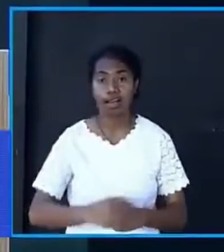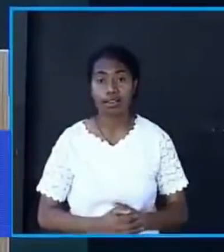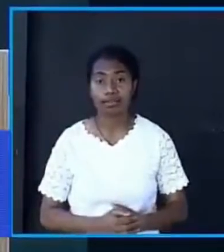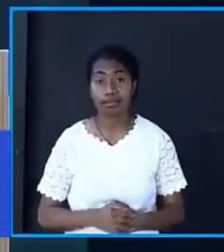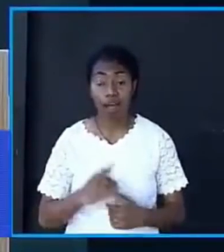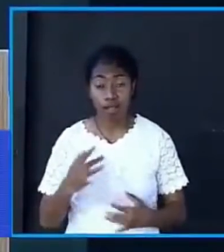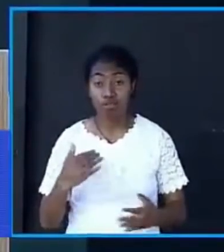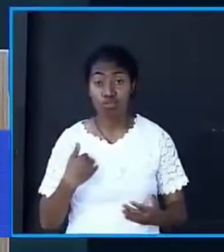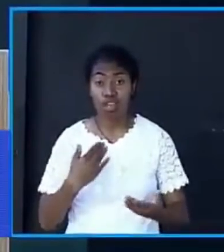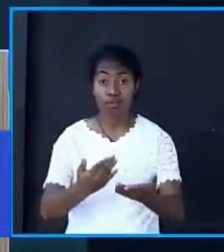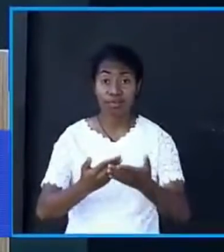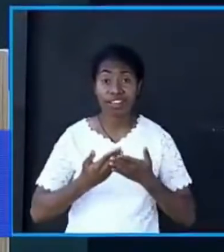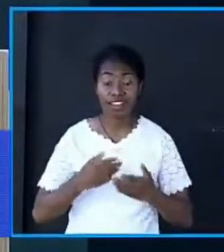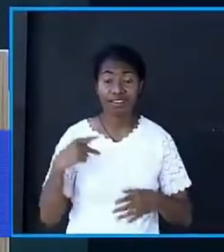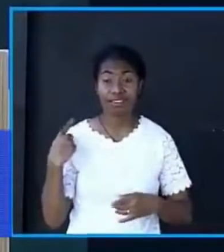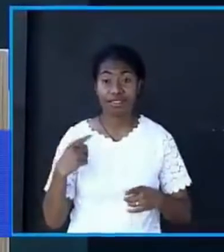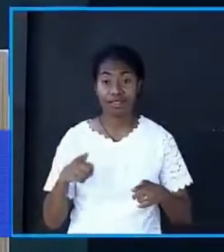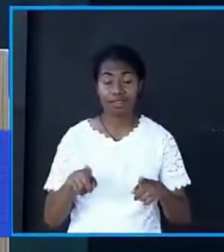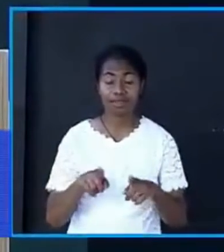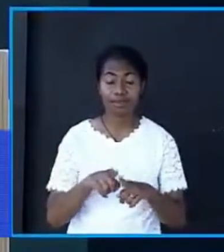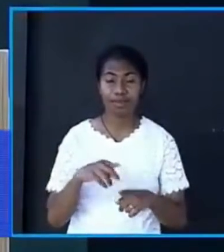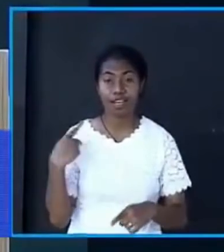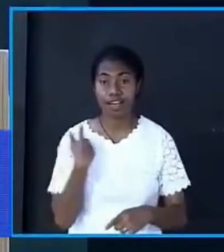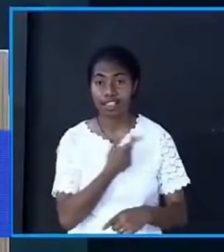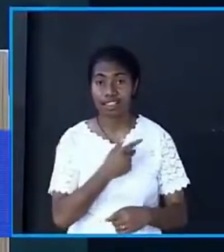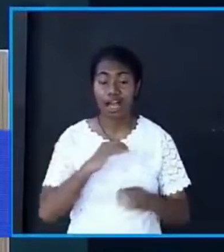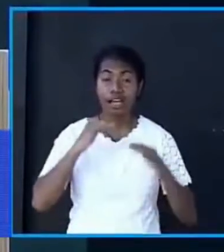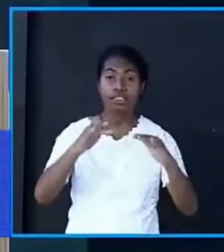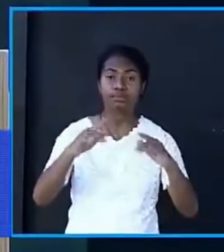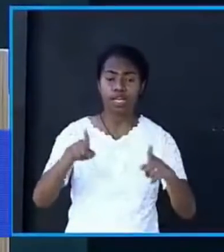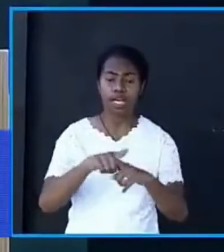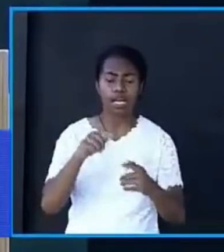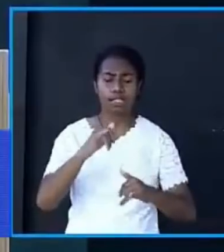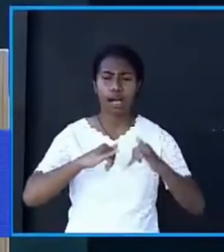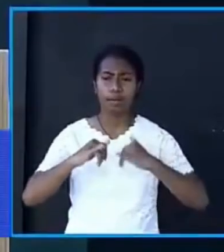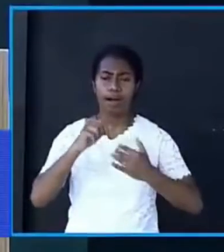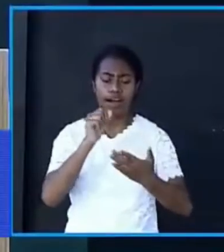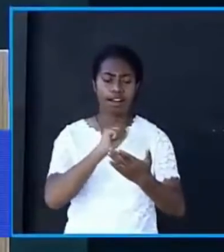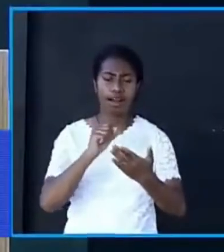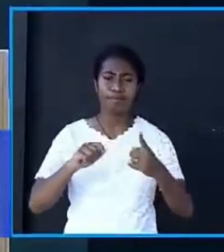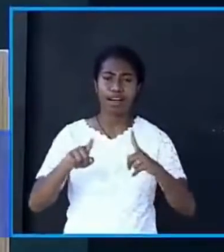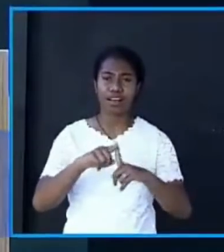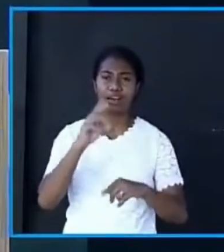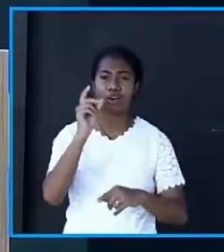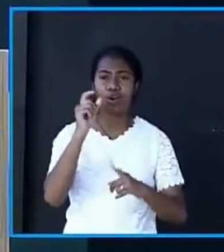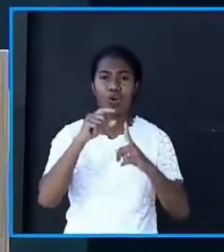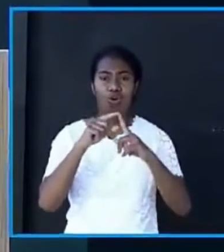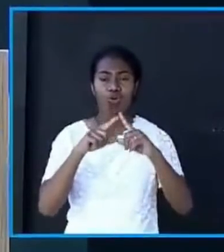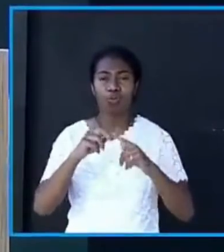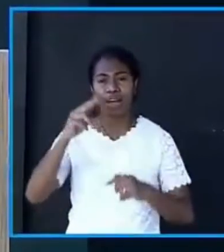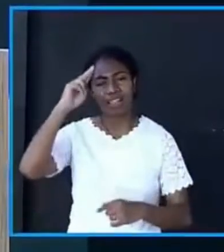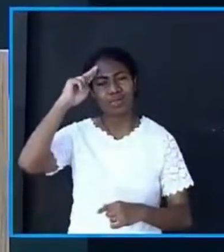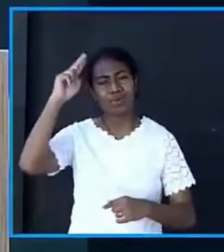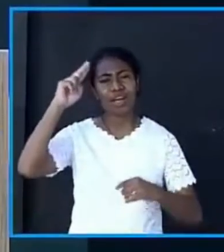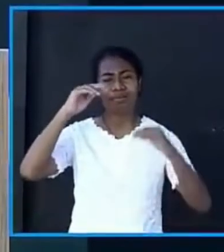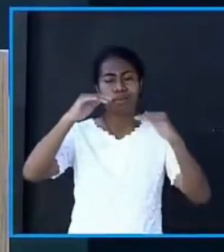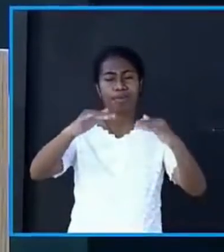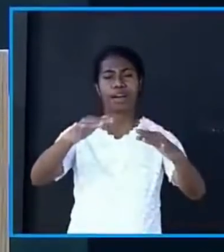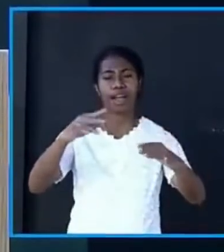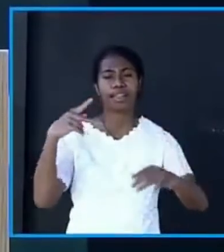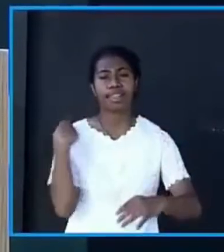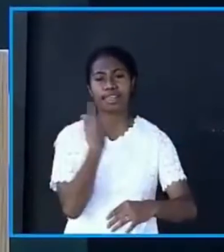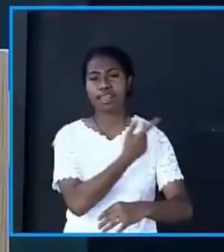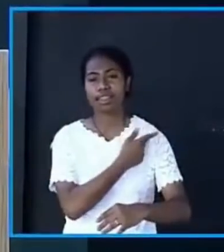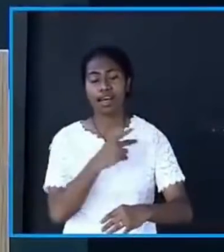memberikan kepada kita menciptakan kita menurut gambar dan rupanya Tuhan memberkati kita